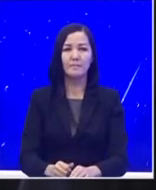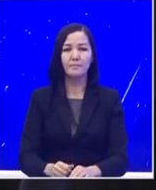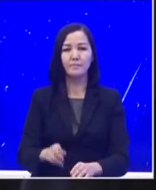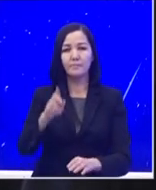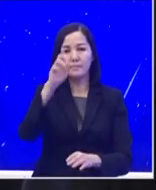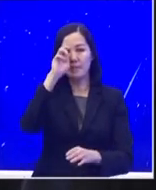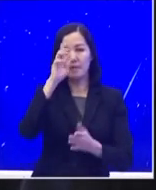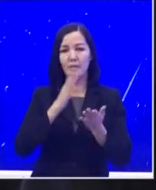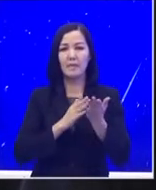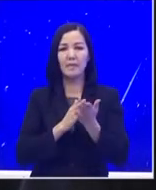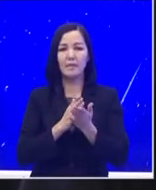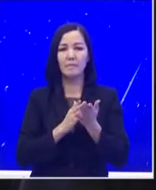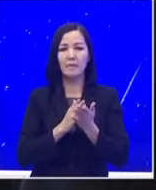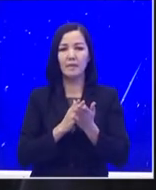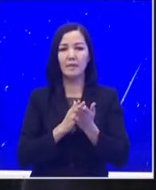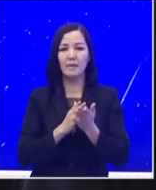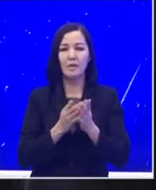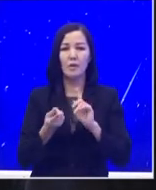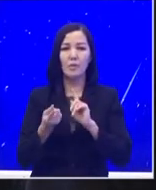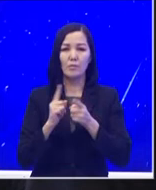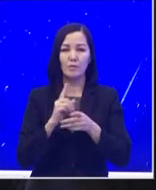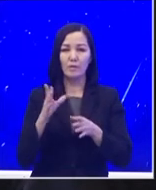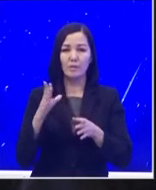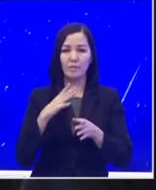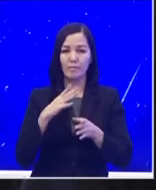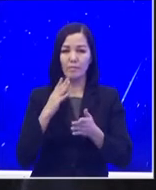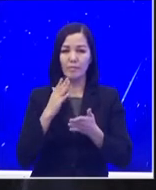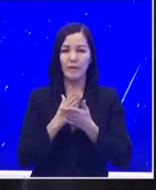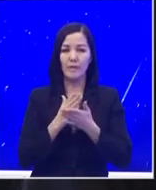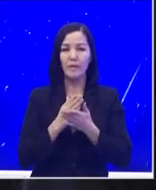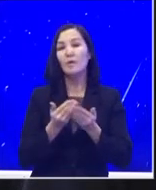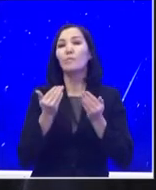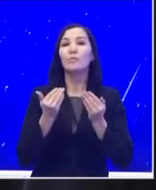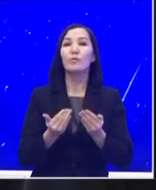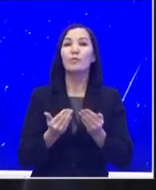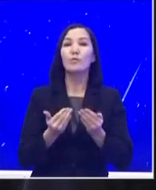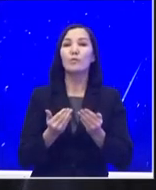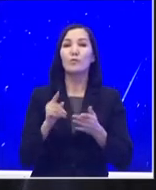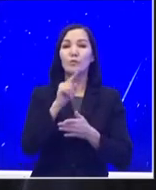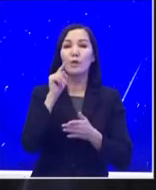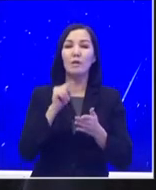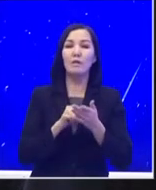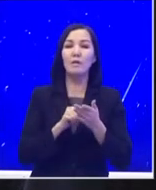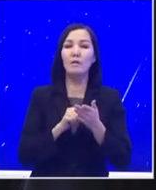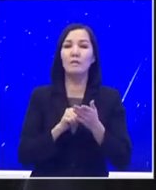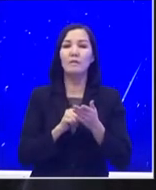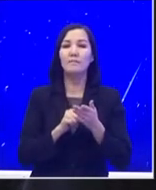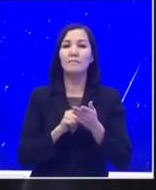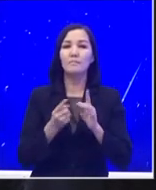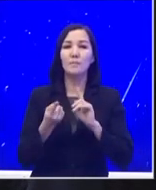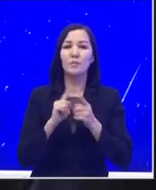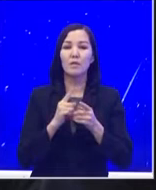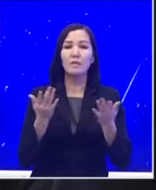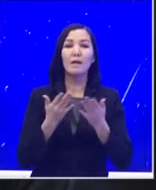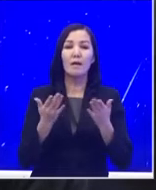Мемлекеттік қызмет заңы біраз өзгеріске кірді. Бүгінгі беріп жатқан сұрақтардың барлықтары талдады жатқан сұрақ. Сол өзгерістер